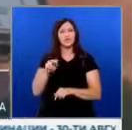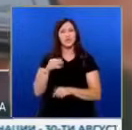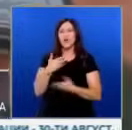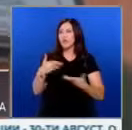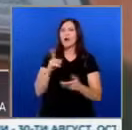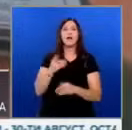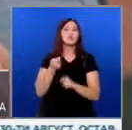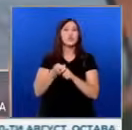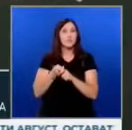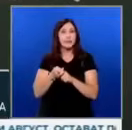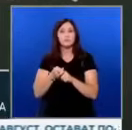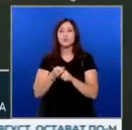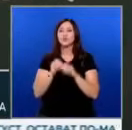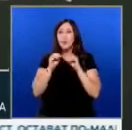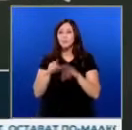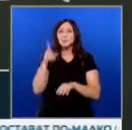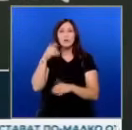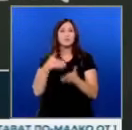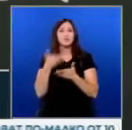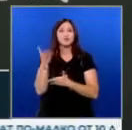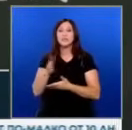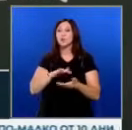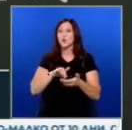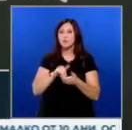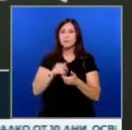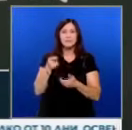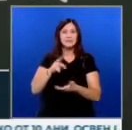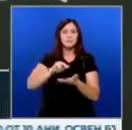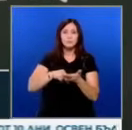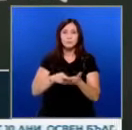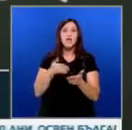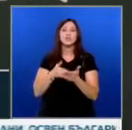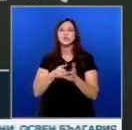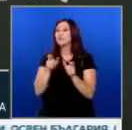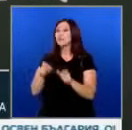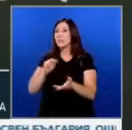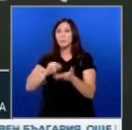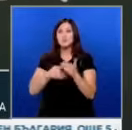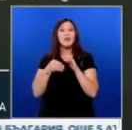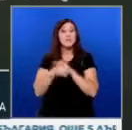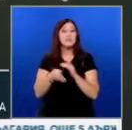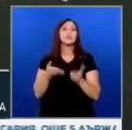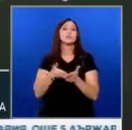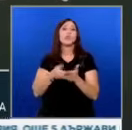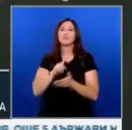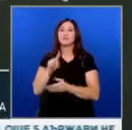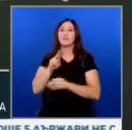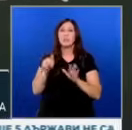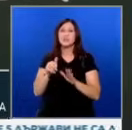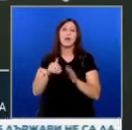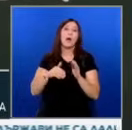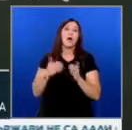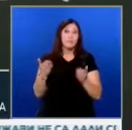Ние ще пуснем сигнал срещу тези, които са организирали тази подписка и срещу всеки един от тези, които се е подписал вътре, защото те не са 26, те са над 400